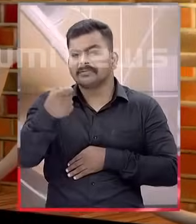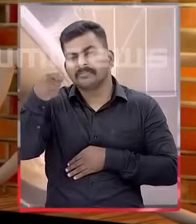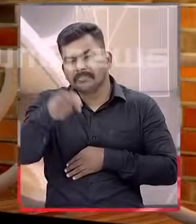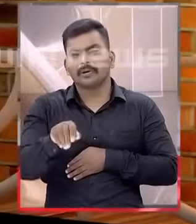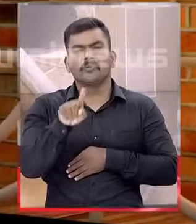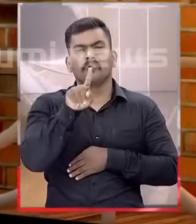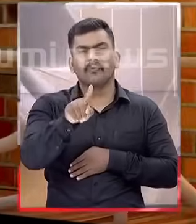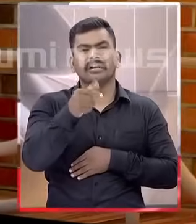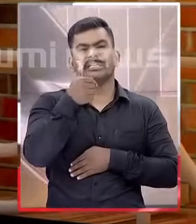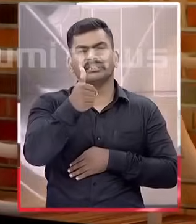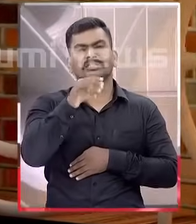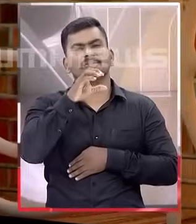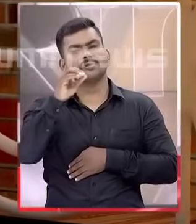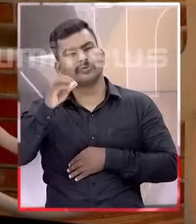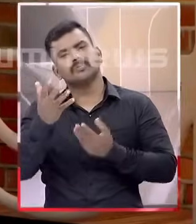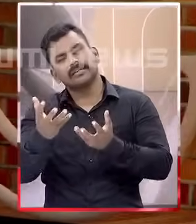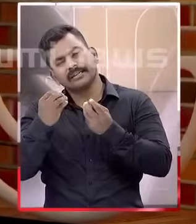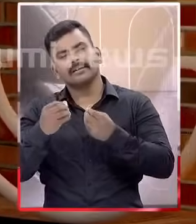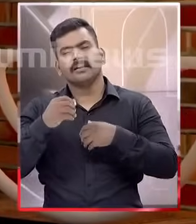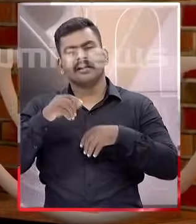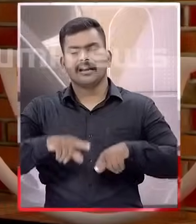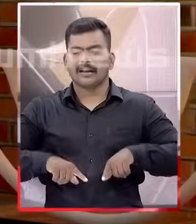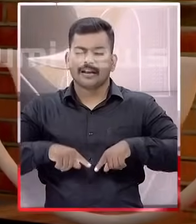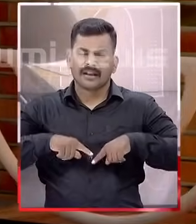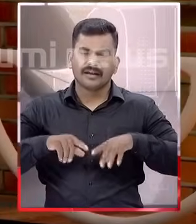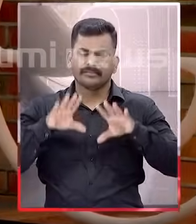ഒരു പക്ഷേ അവരുടെ ആശ്വാസം ശ്രീ റെജി ലൂക്കോസ്. അല്ലാതെ